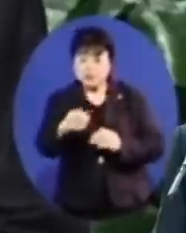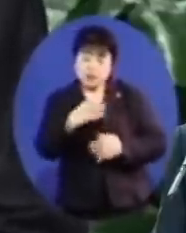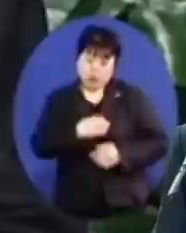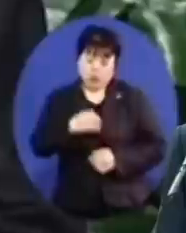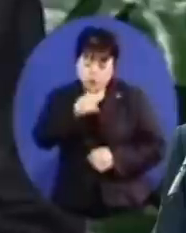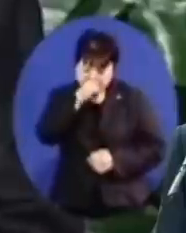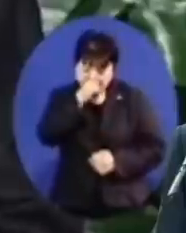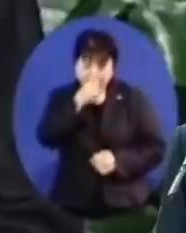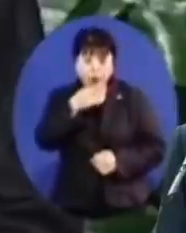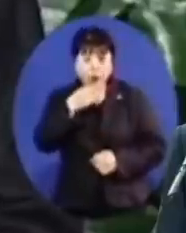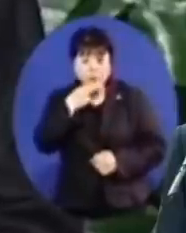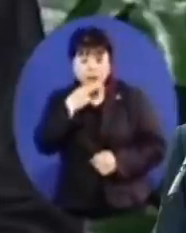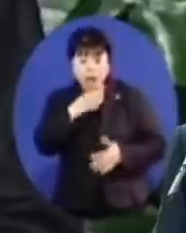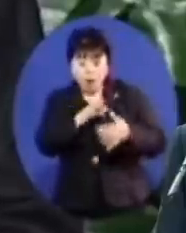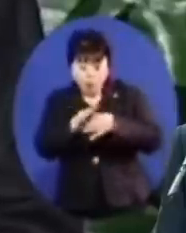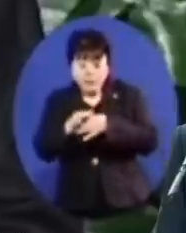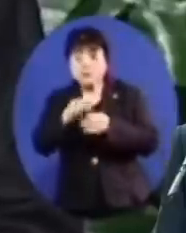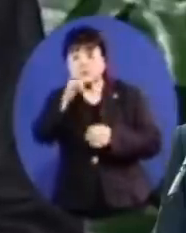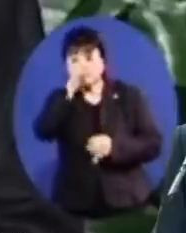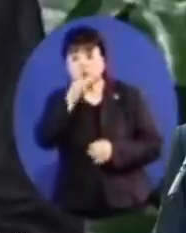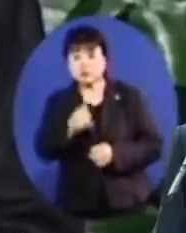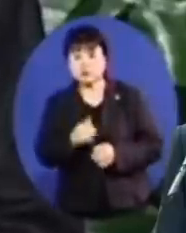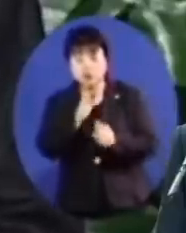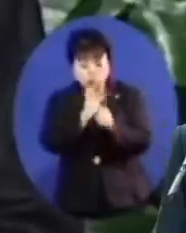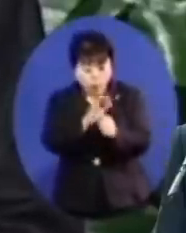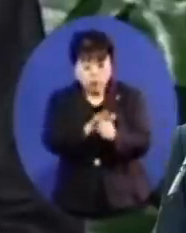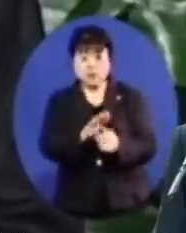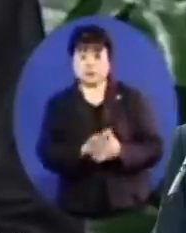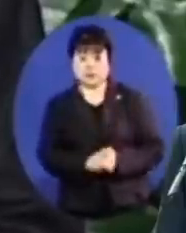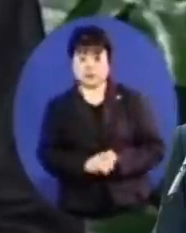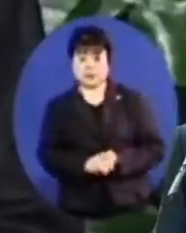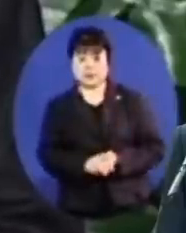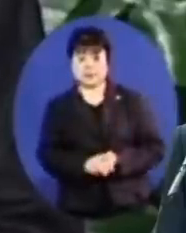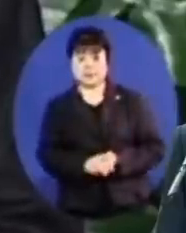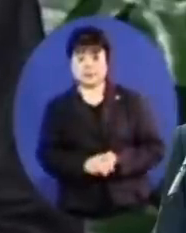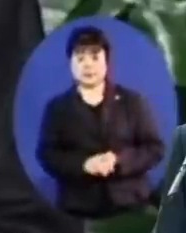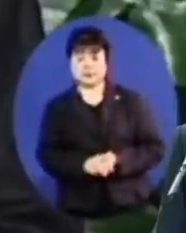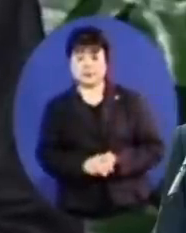괴로워하느냐, 관심을 가지고 이웃을 도와줘야 되는 것입니다.